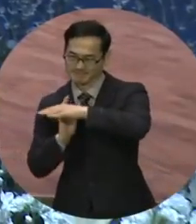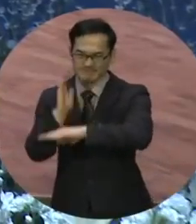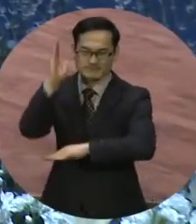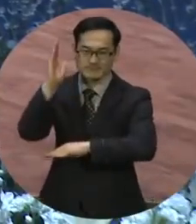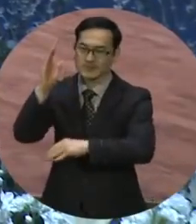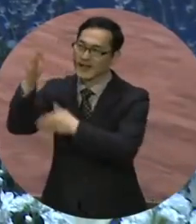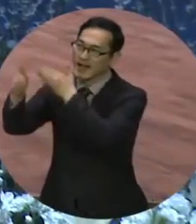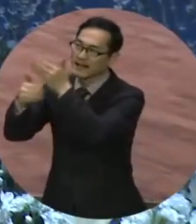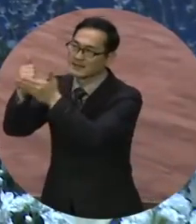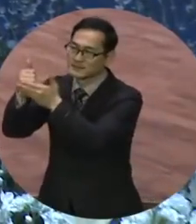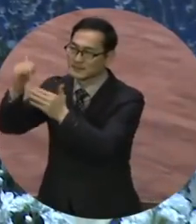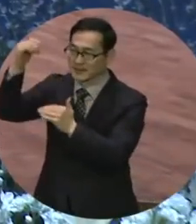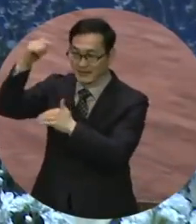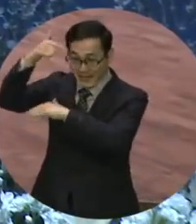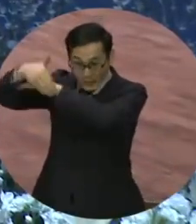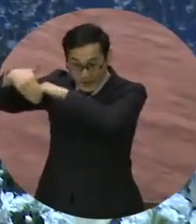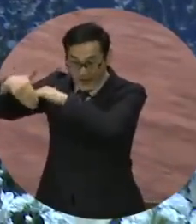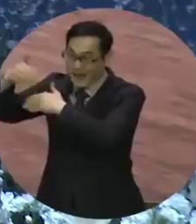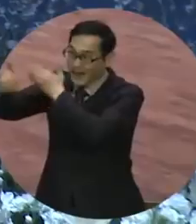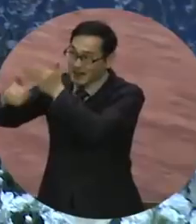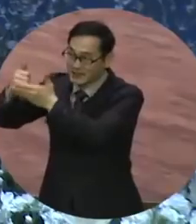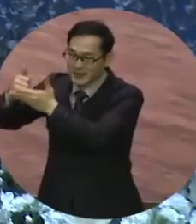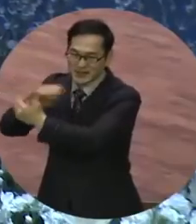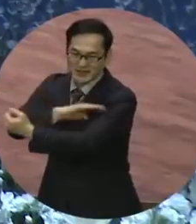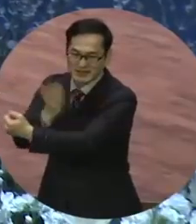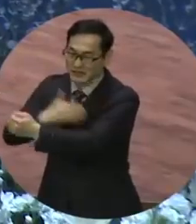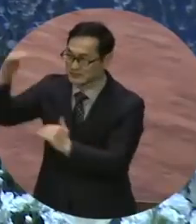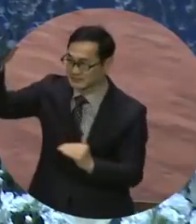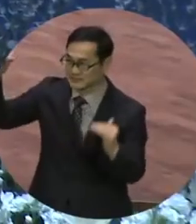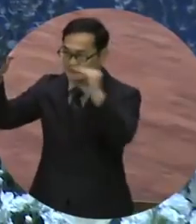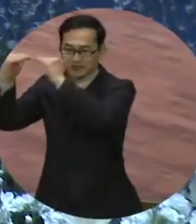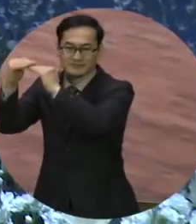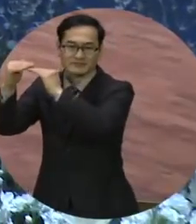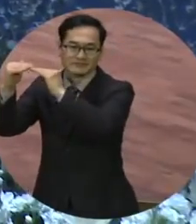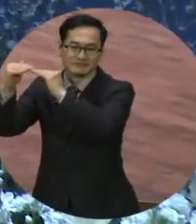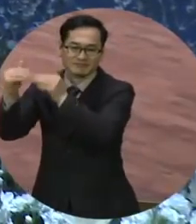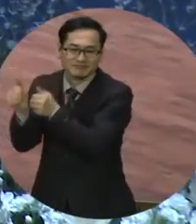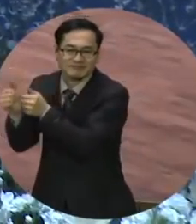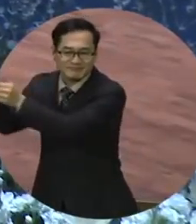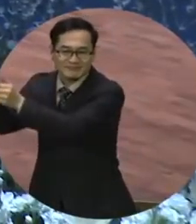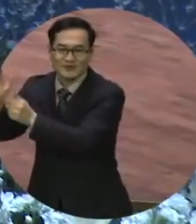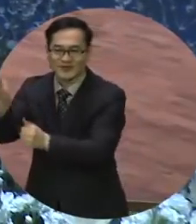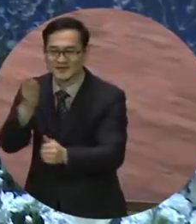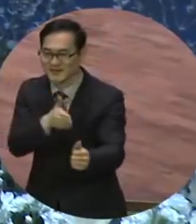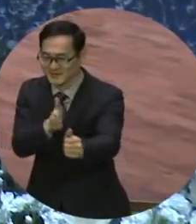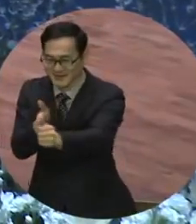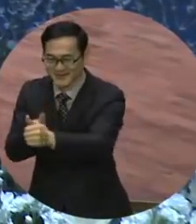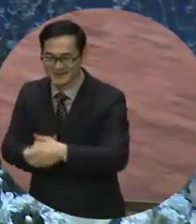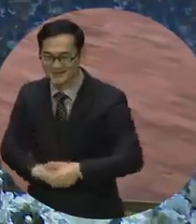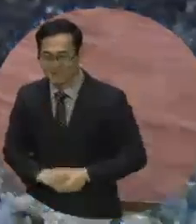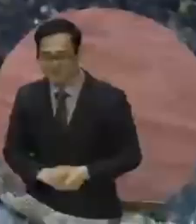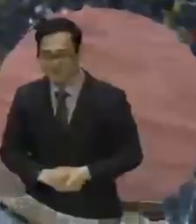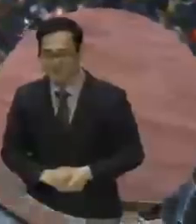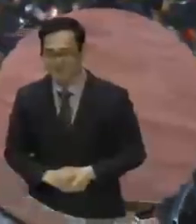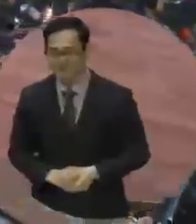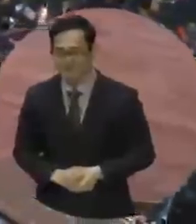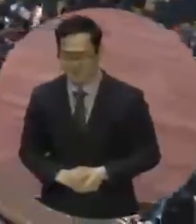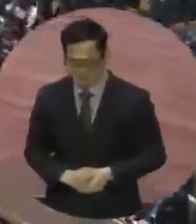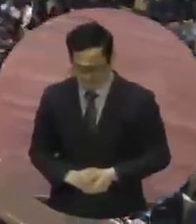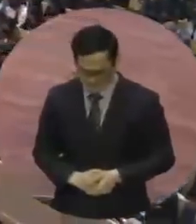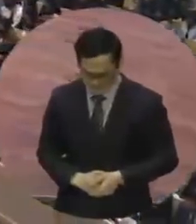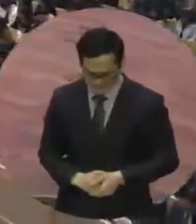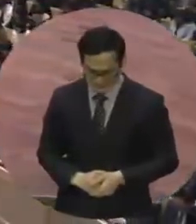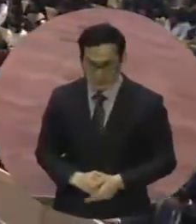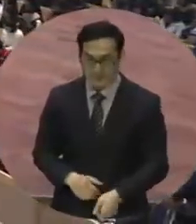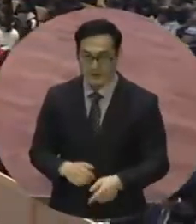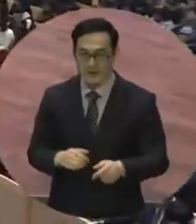주님으로 축복합니다. 그럼 첫째로 치유하시는 예수님이십니다. 15절 말씀입니다. 그들이 조반 먹은